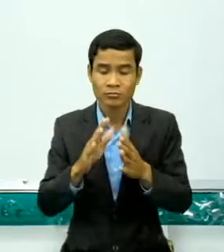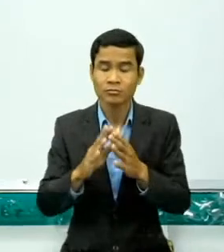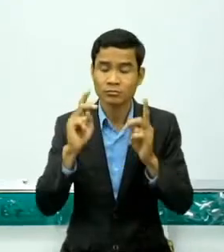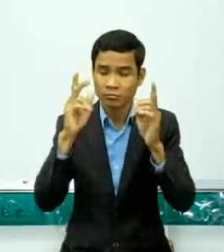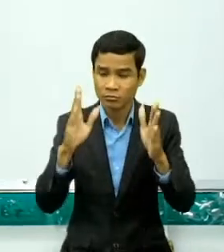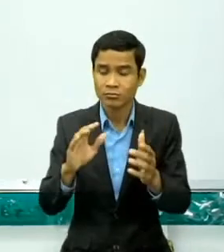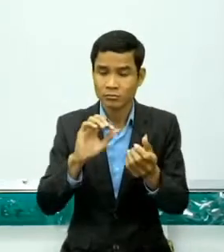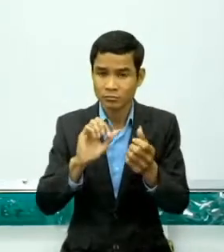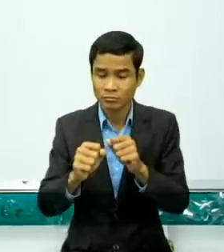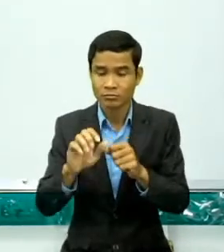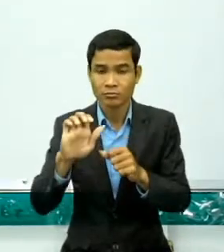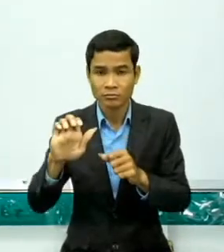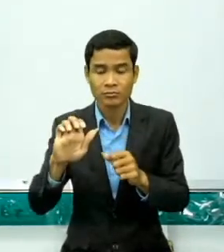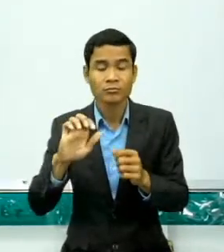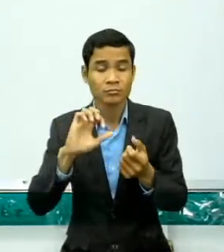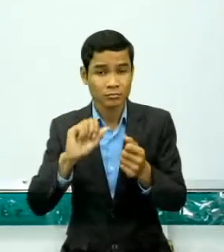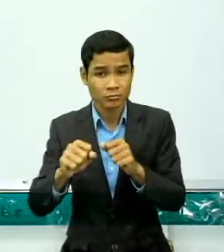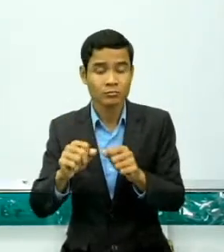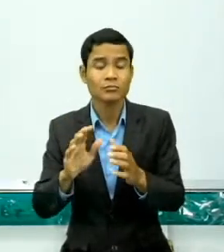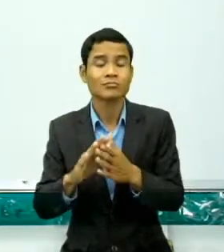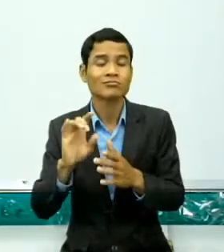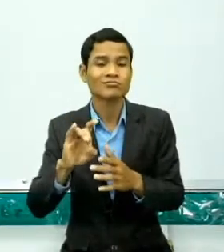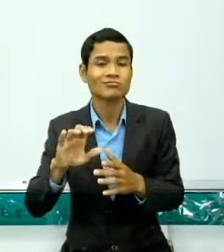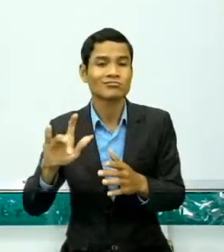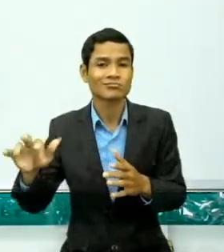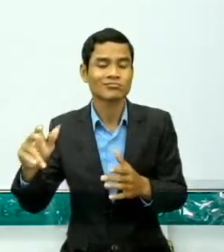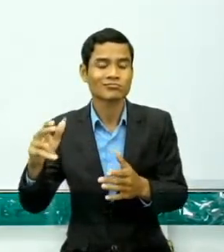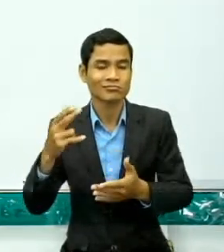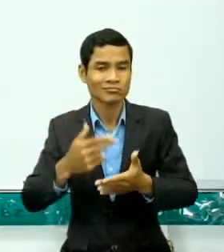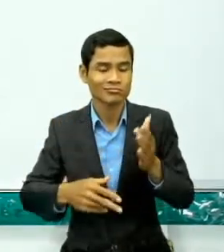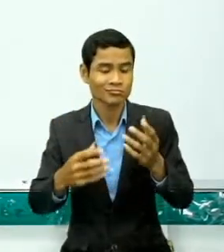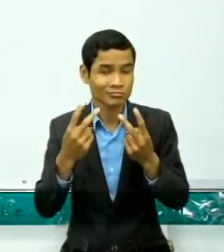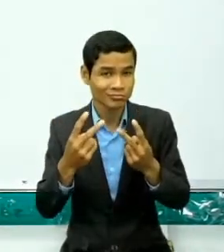រចចាបន្តទៀតជាតួអក្សរអ្វីណា